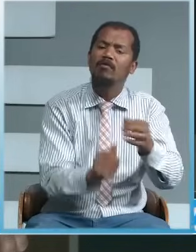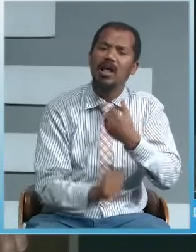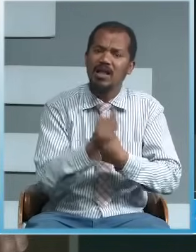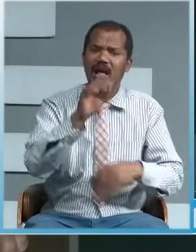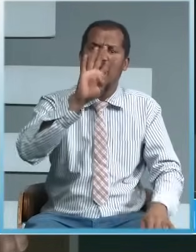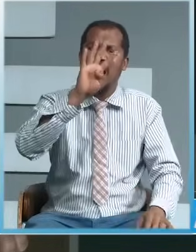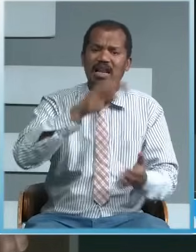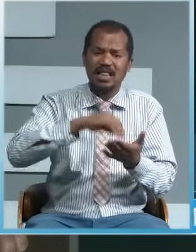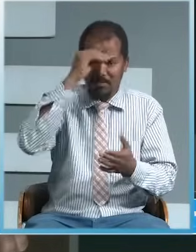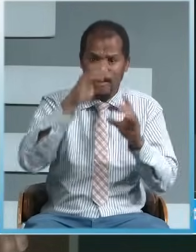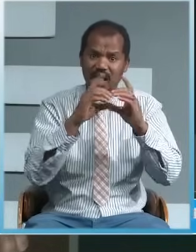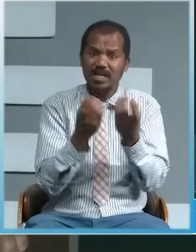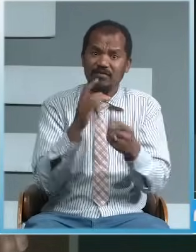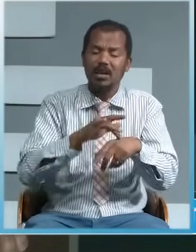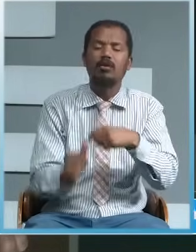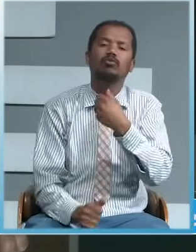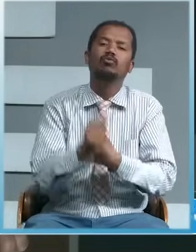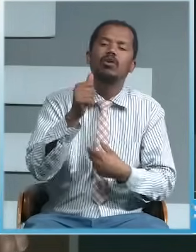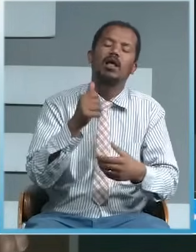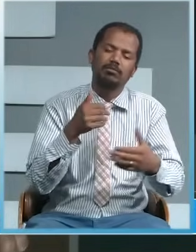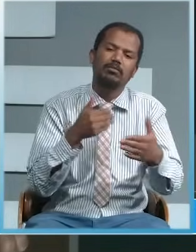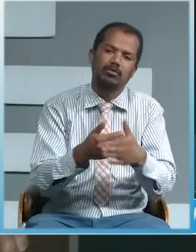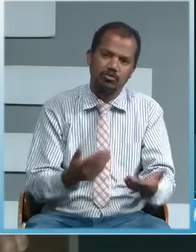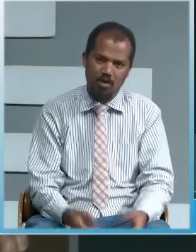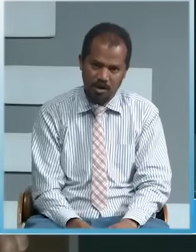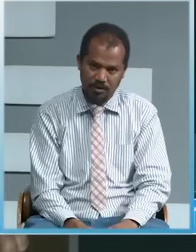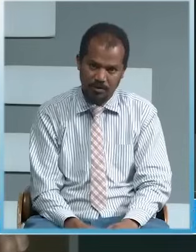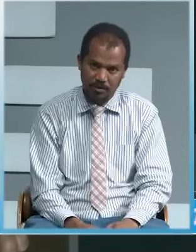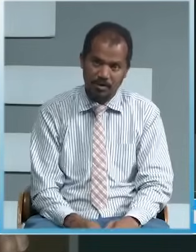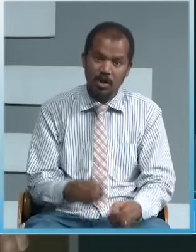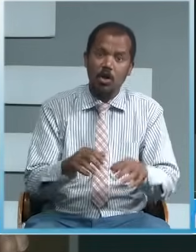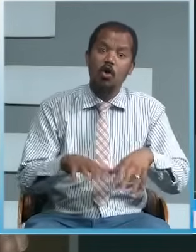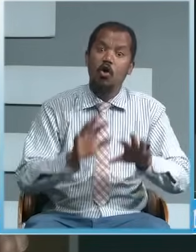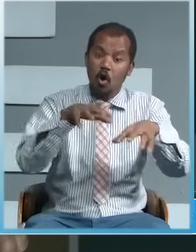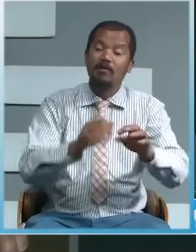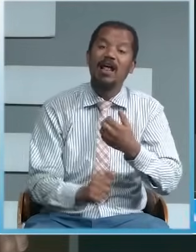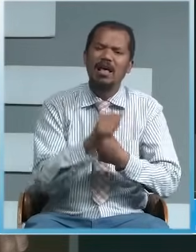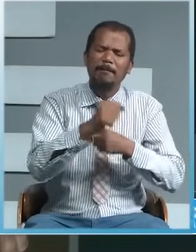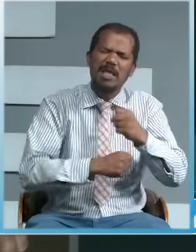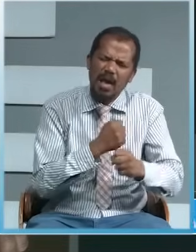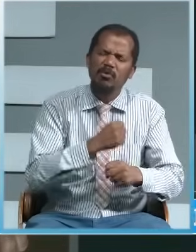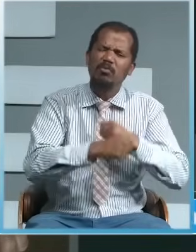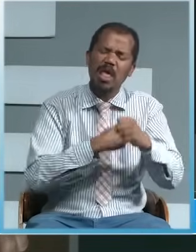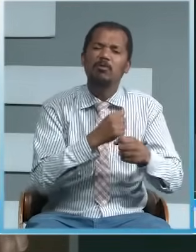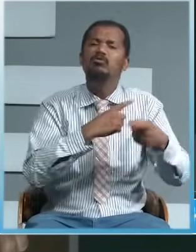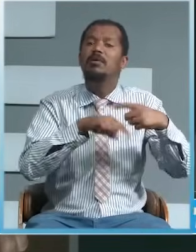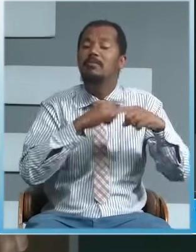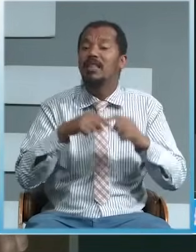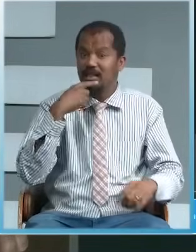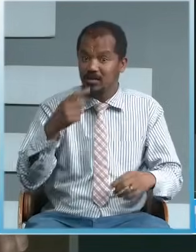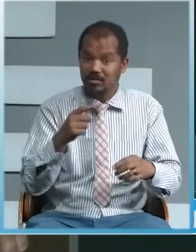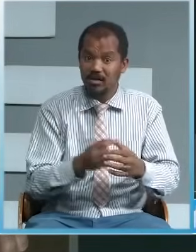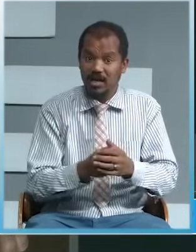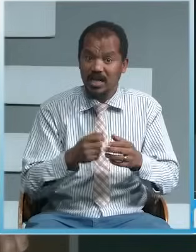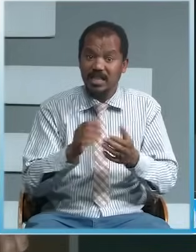የጎርፍ አደጋ 4 የመማሪያ ክፍሎች ላይ ጉዳት ማድረሱን ተናግረዋል። የጎርፍ አደጋው በየዓመቱ እንደሚከሰት